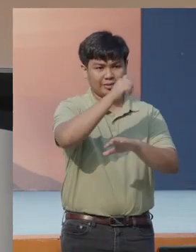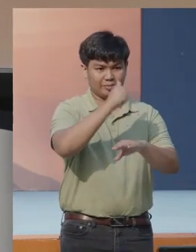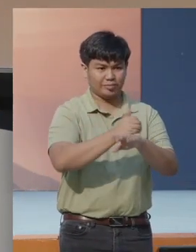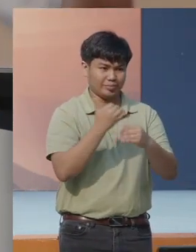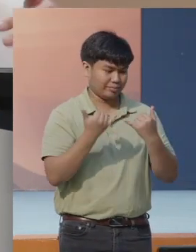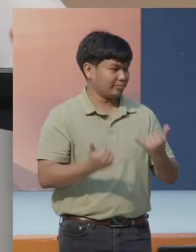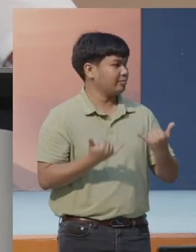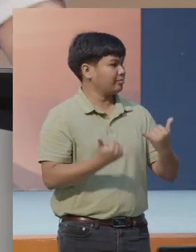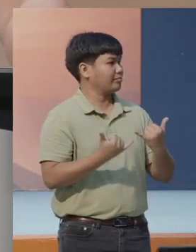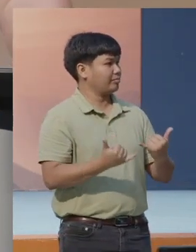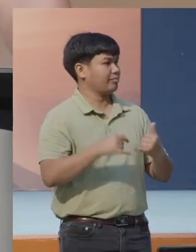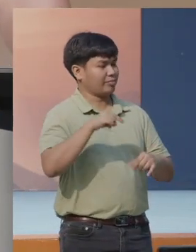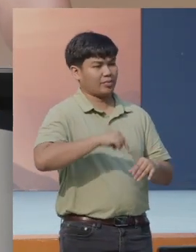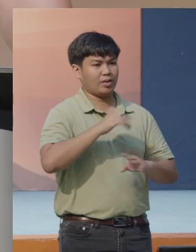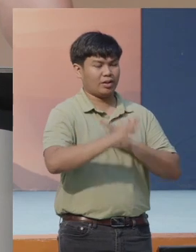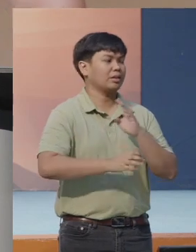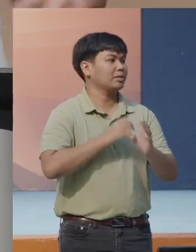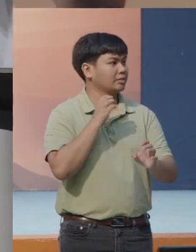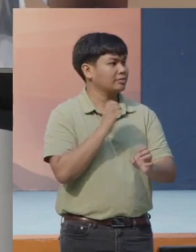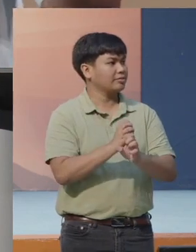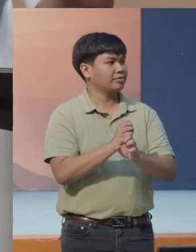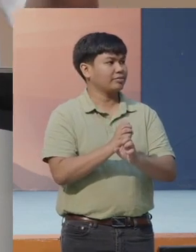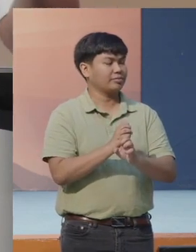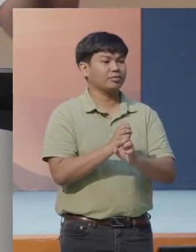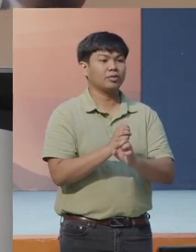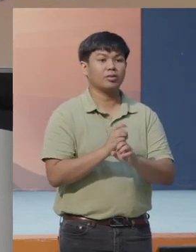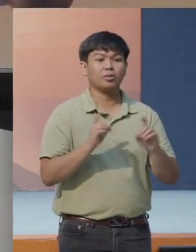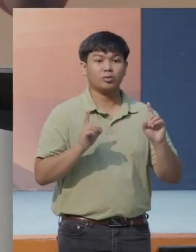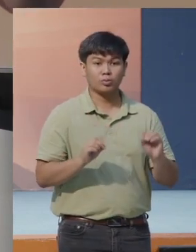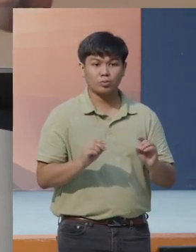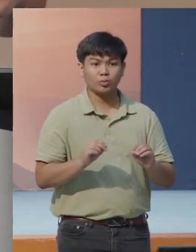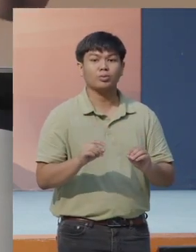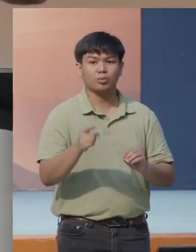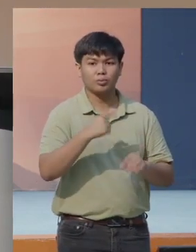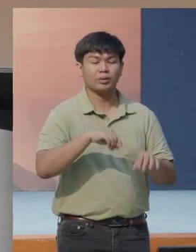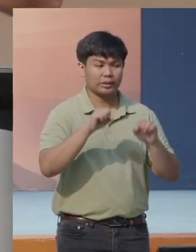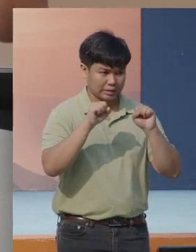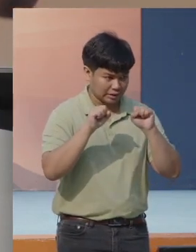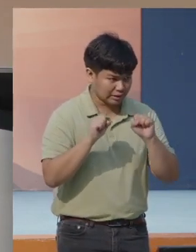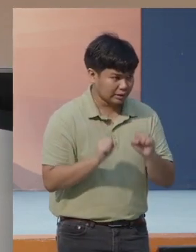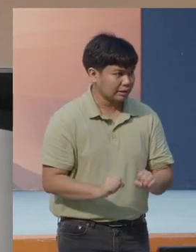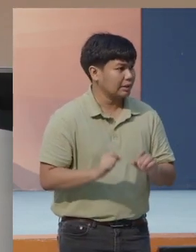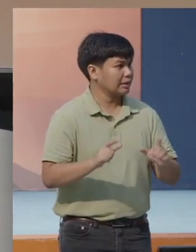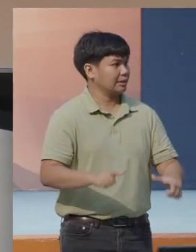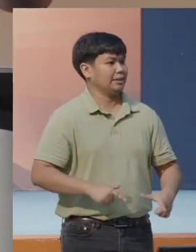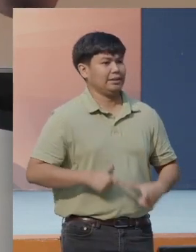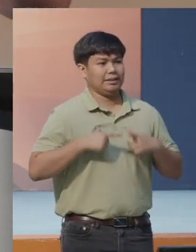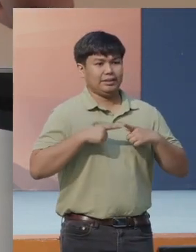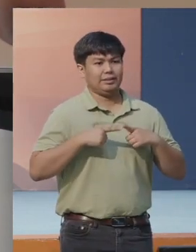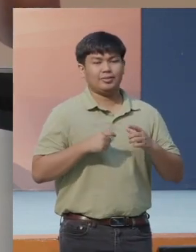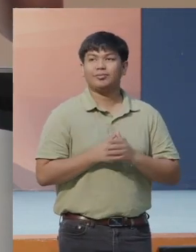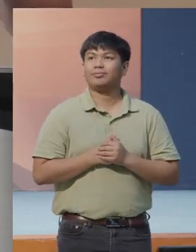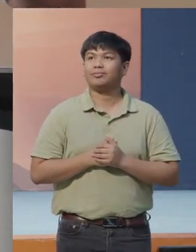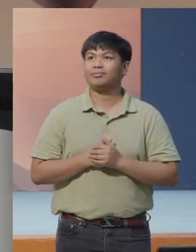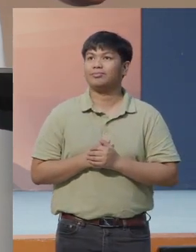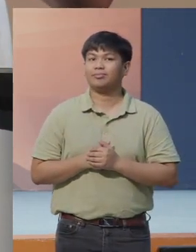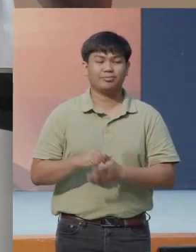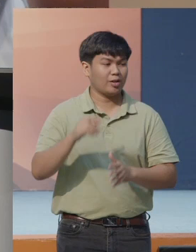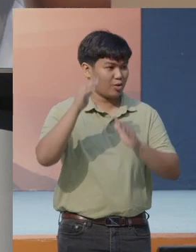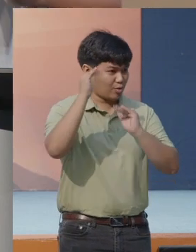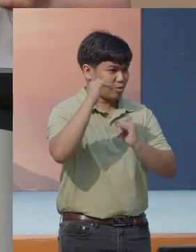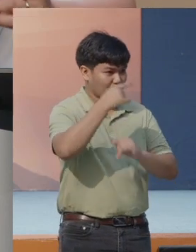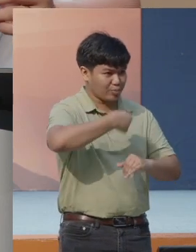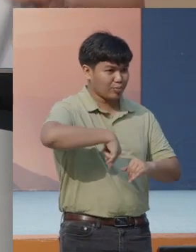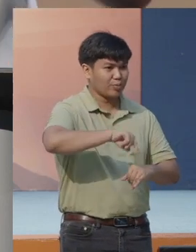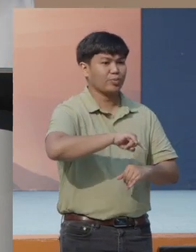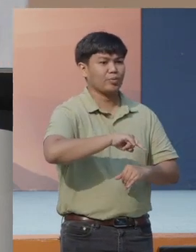na. Ngayon pa lang. And we can live it out. Nawa ay maisapuso at